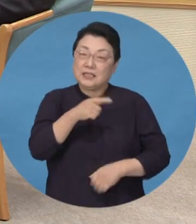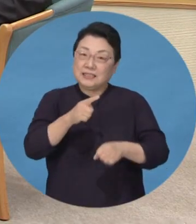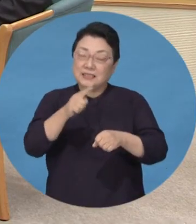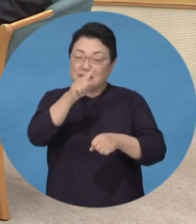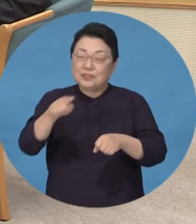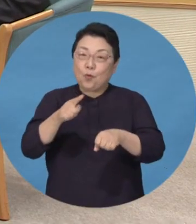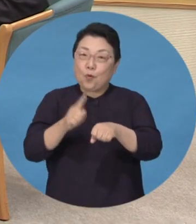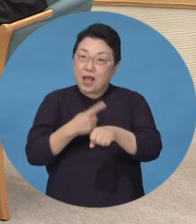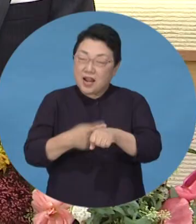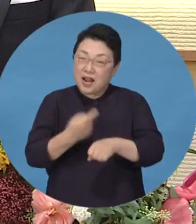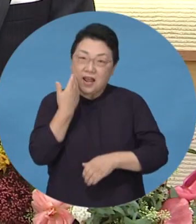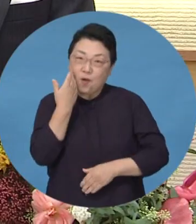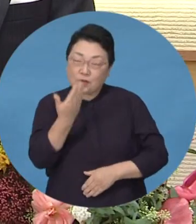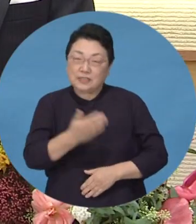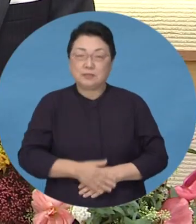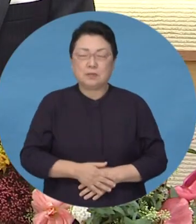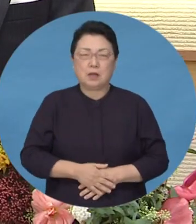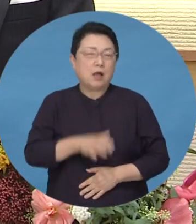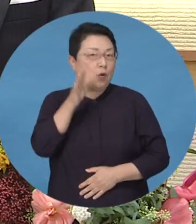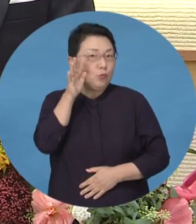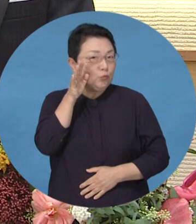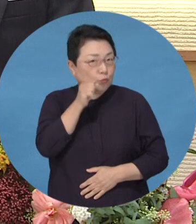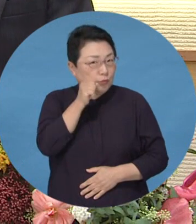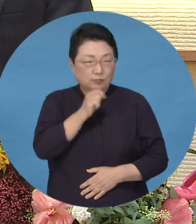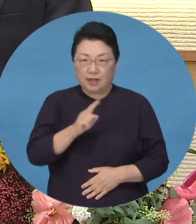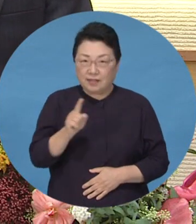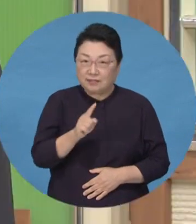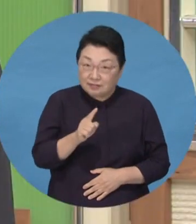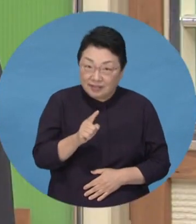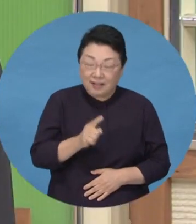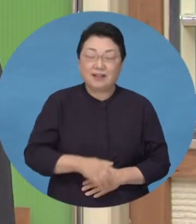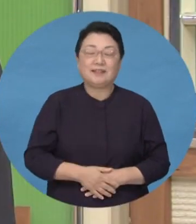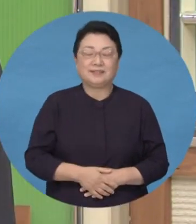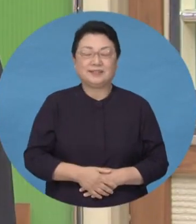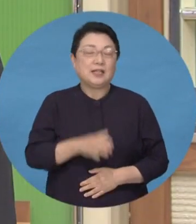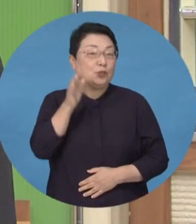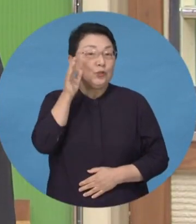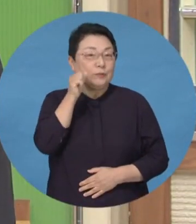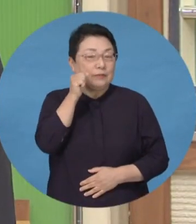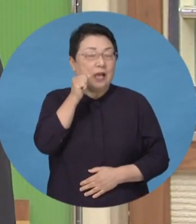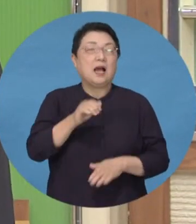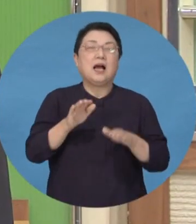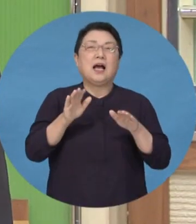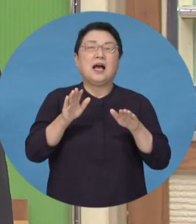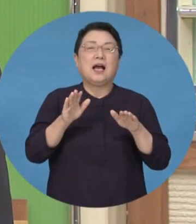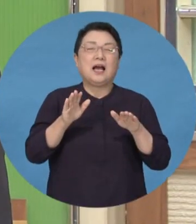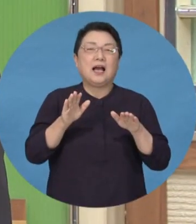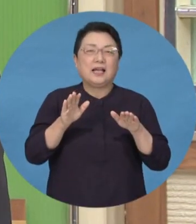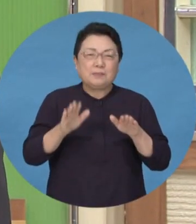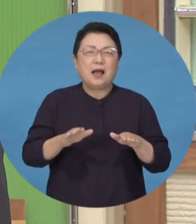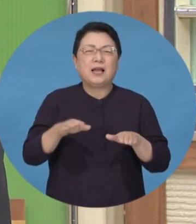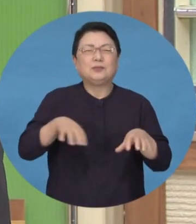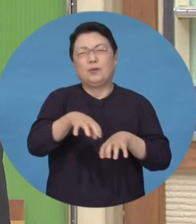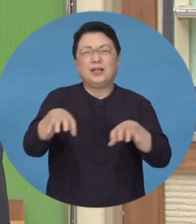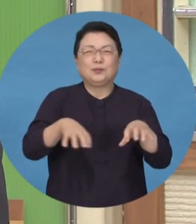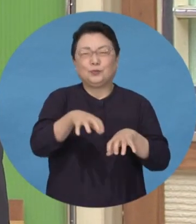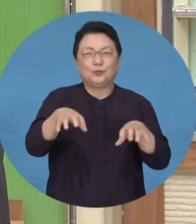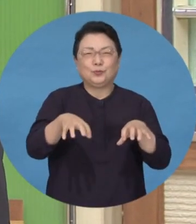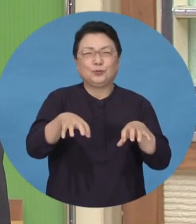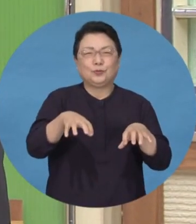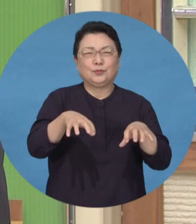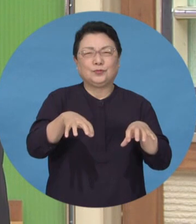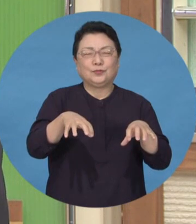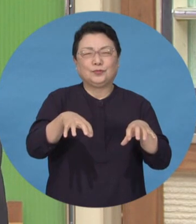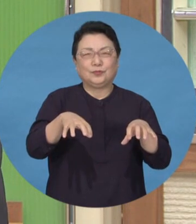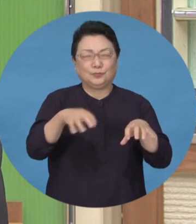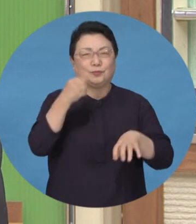伺いたいなと思うんですけれども趣味まあ何でしょう趣味は最近あんまりあの時間がなくていろいろできないんですけれど